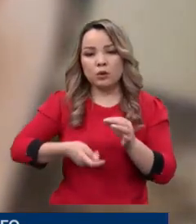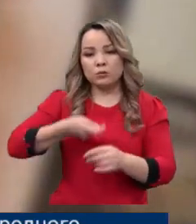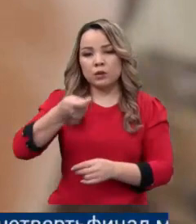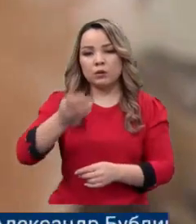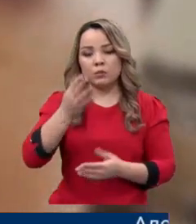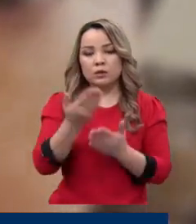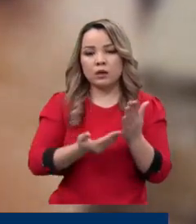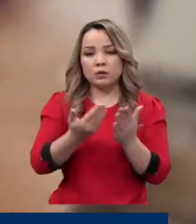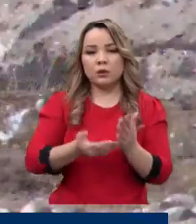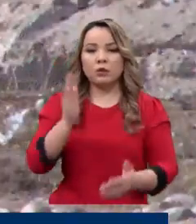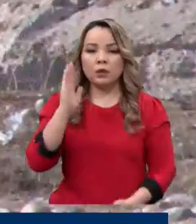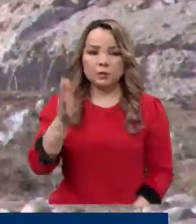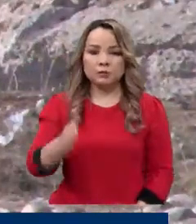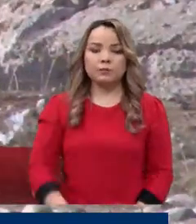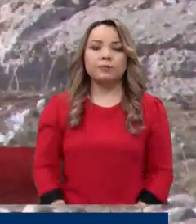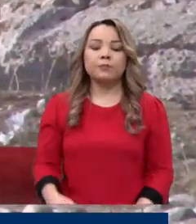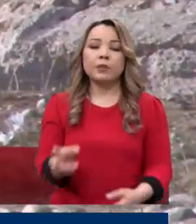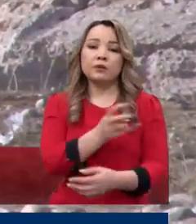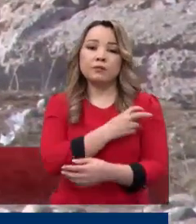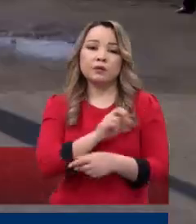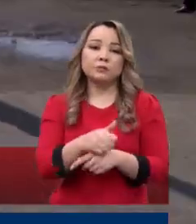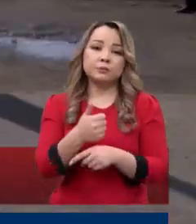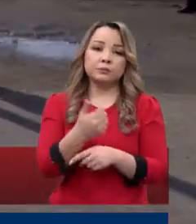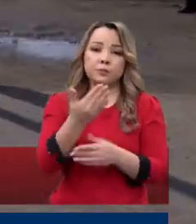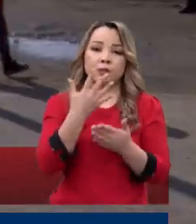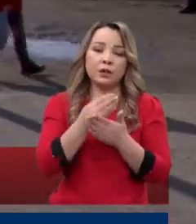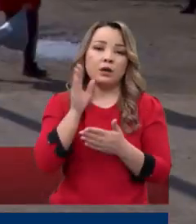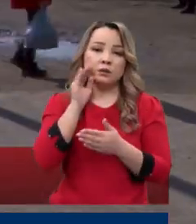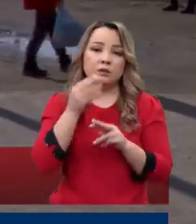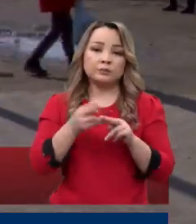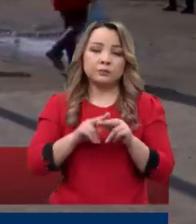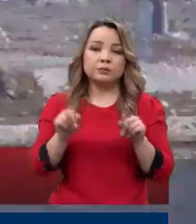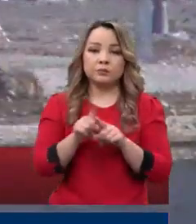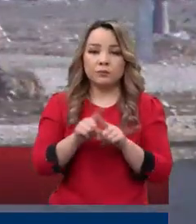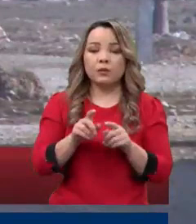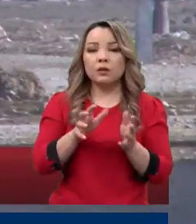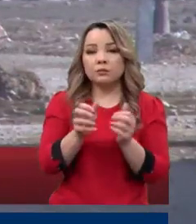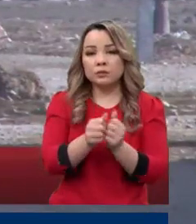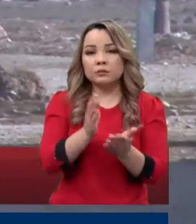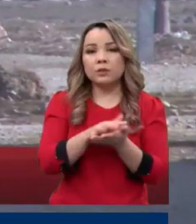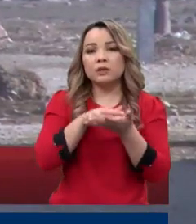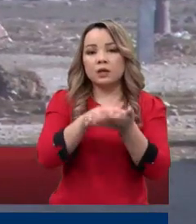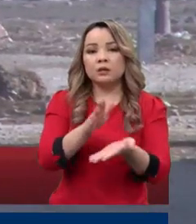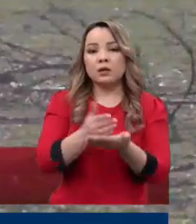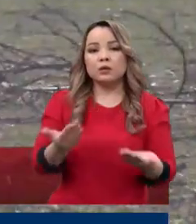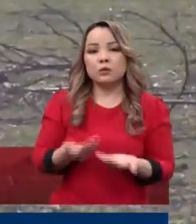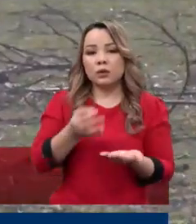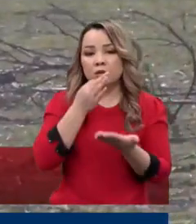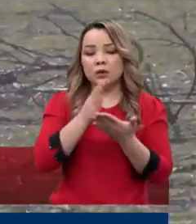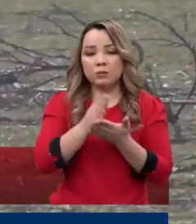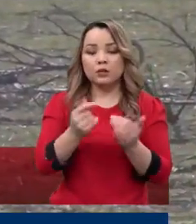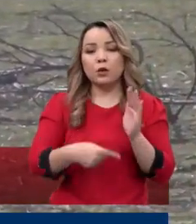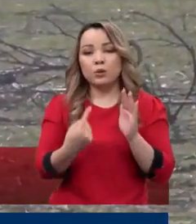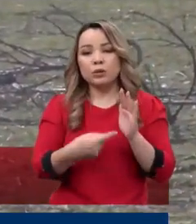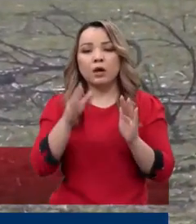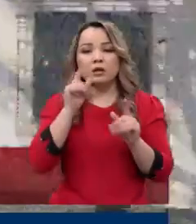сол сараптамамен. Ал ветеринария басқармасының басшысы белсендінің итін ұстау үшін тұрғындардан өтінім келді дейді. Сондықтан бұралқы ит